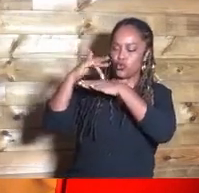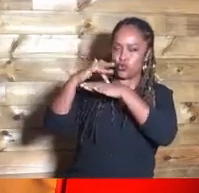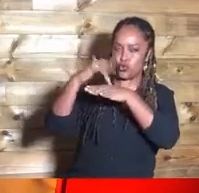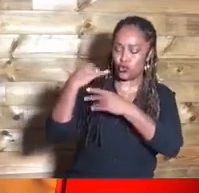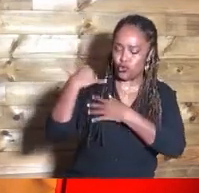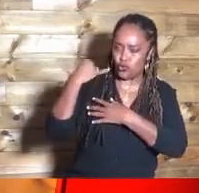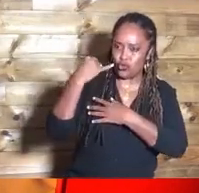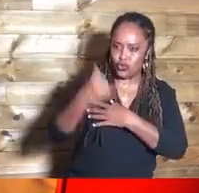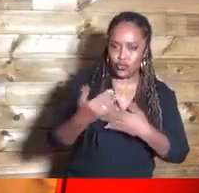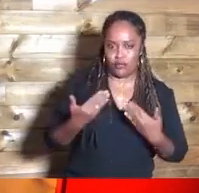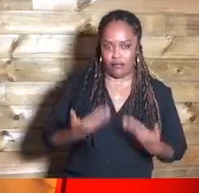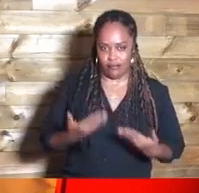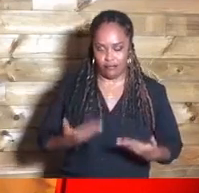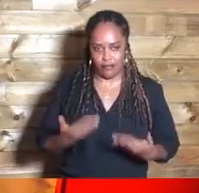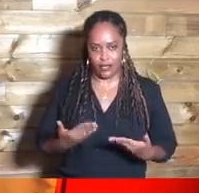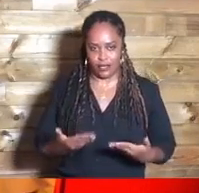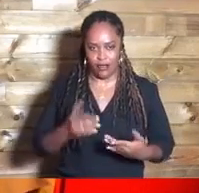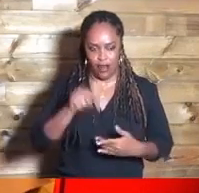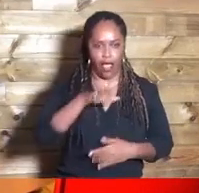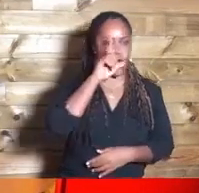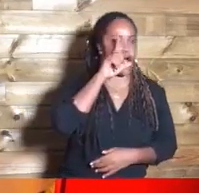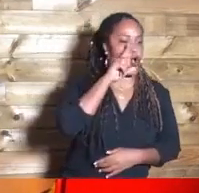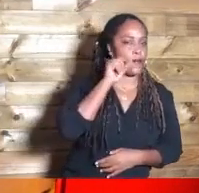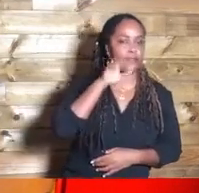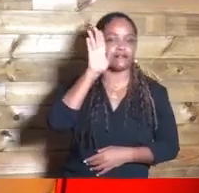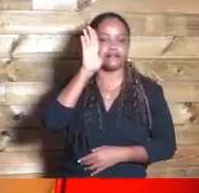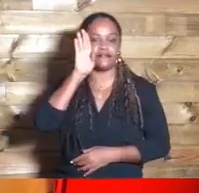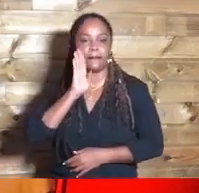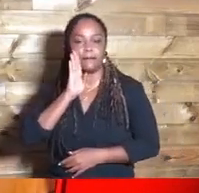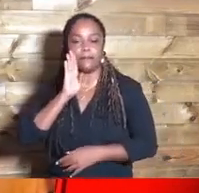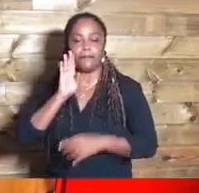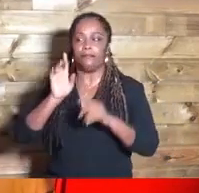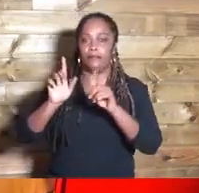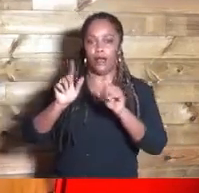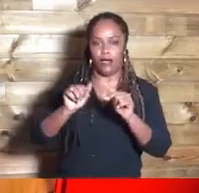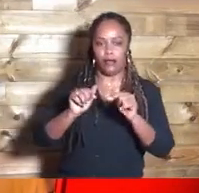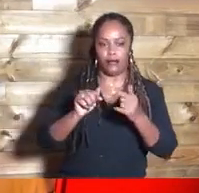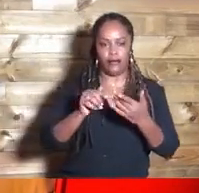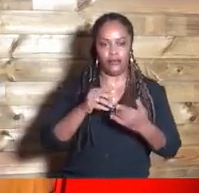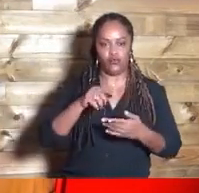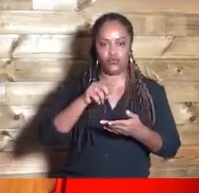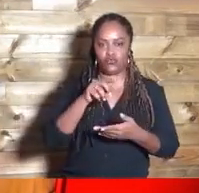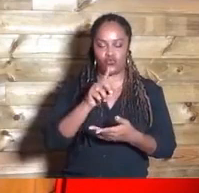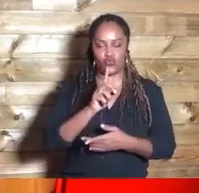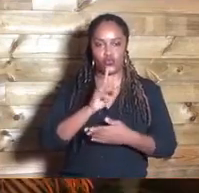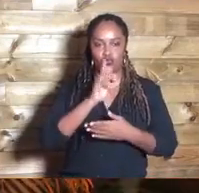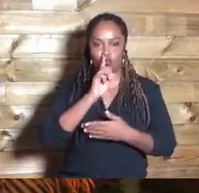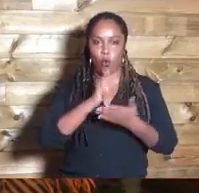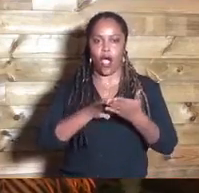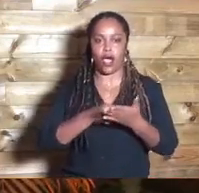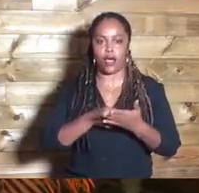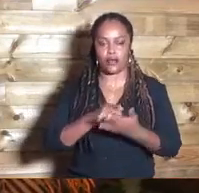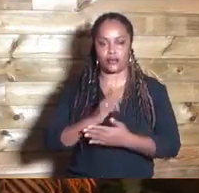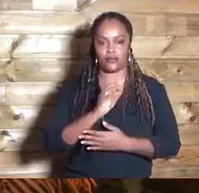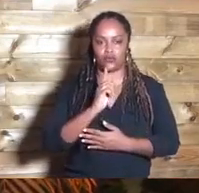Nous sommes la tribu des hommes et des femmes à la verticalité non négociable, à l'intégrité